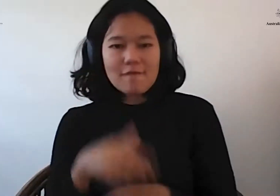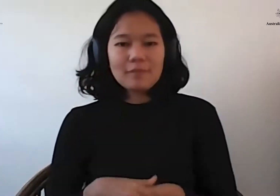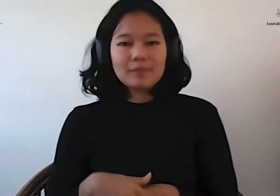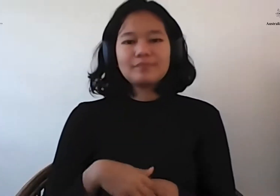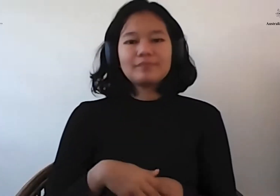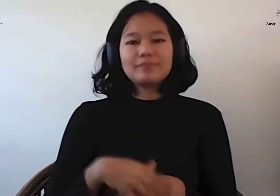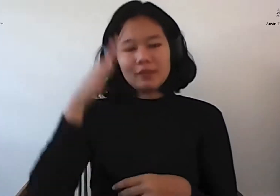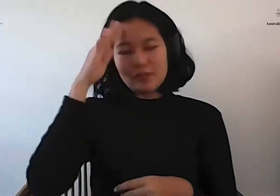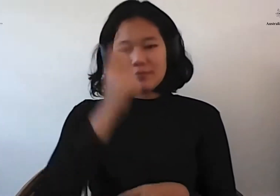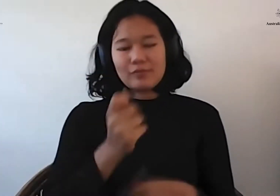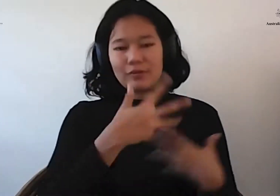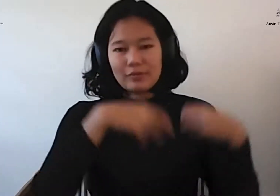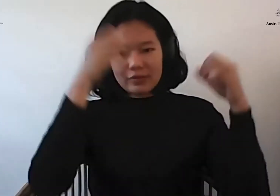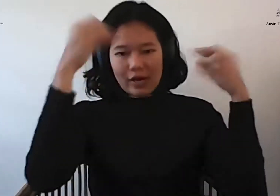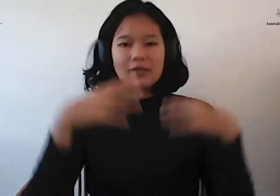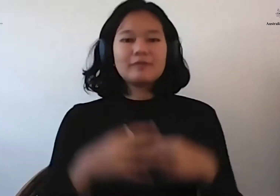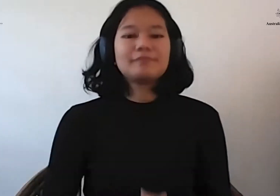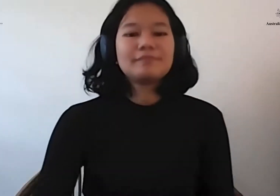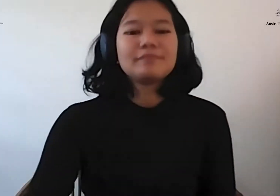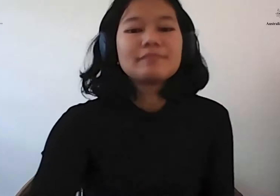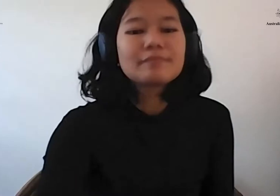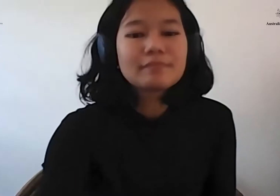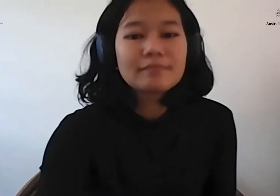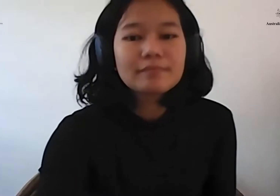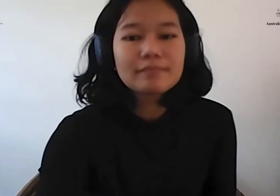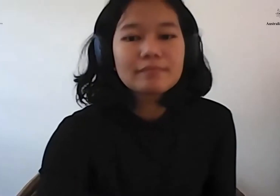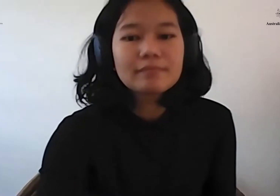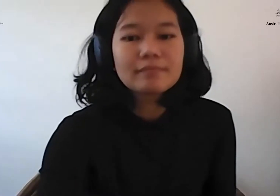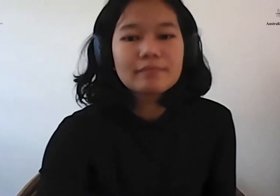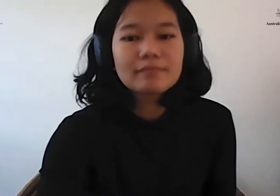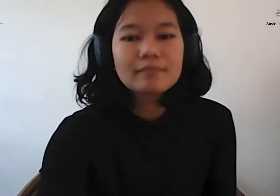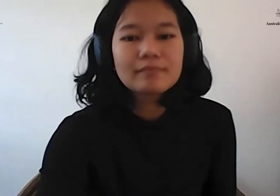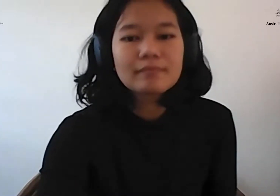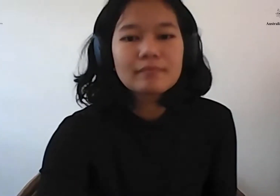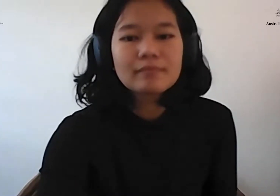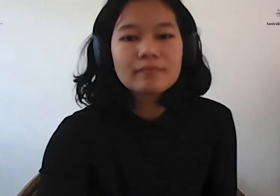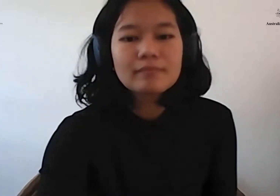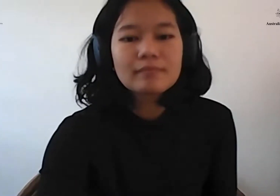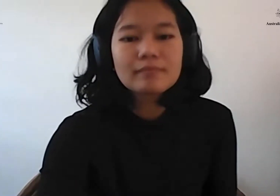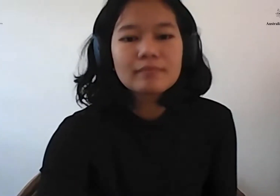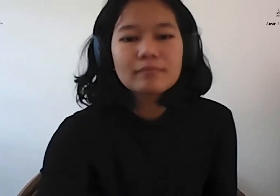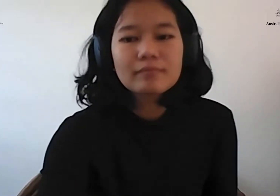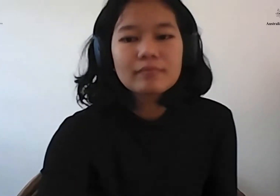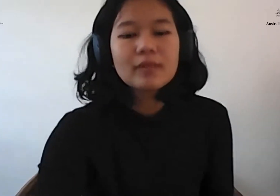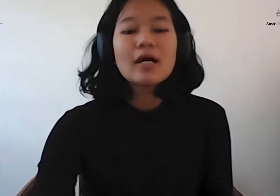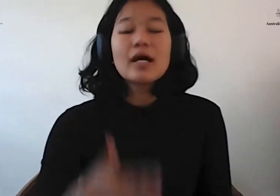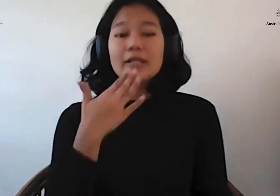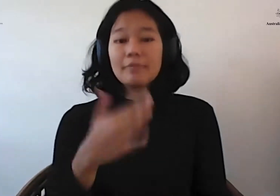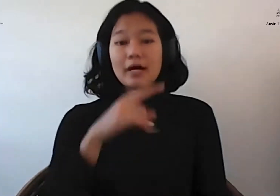hidayah. Assalamualaikum warahmatullahi wabarakatuh. Waalaikumsalam warahmatullahi wabarakatuh. Terima kasih banyak Pak